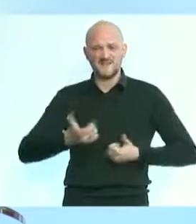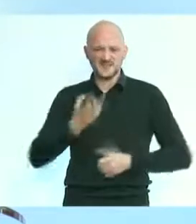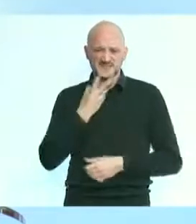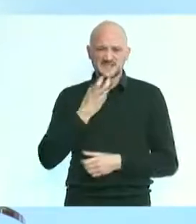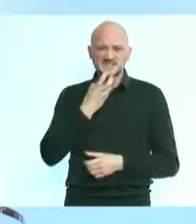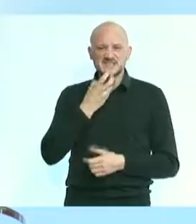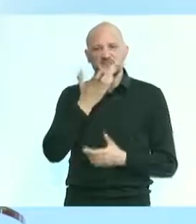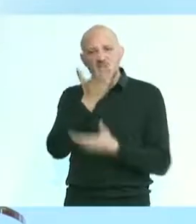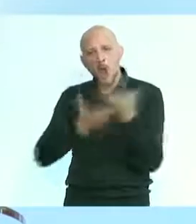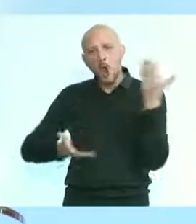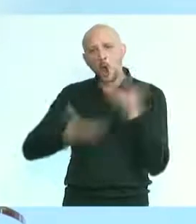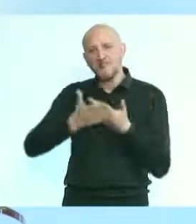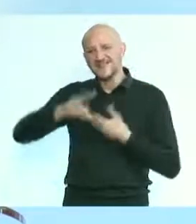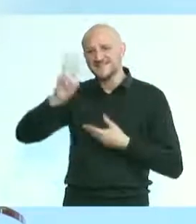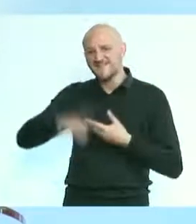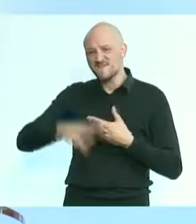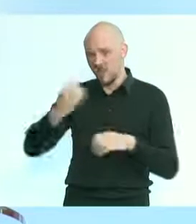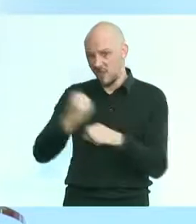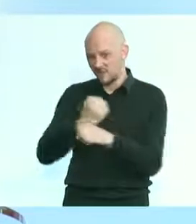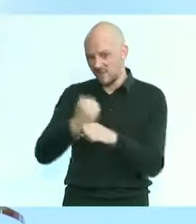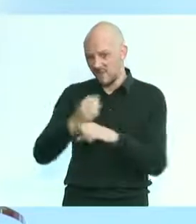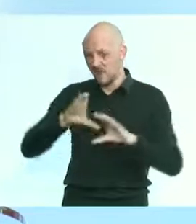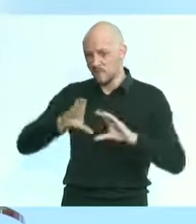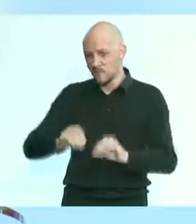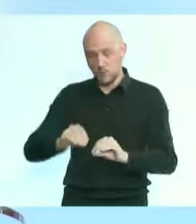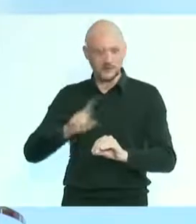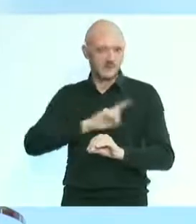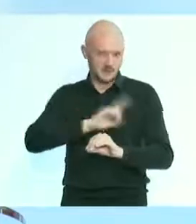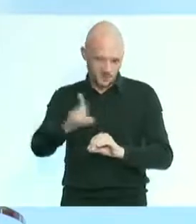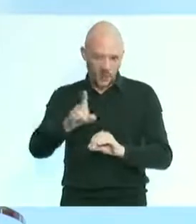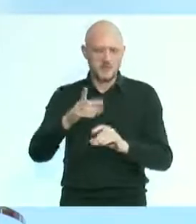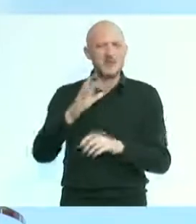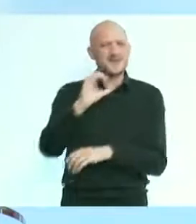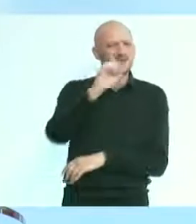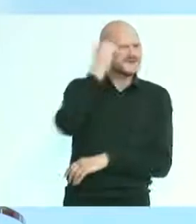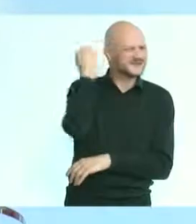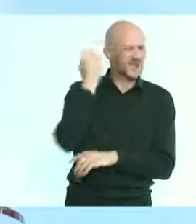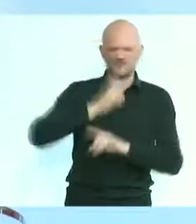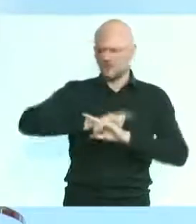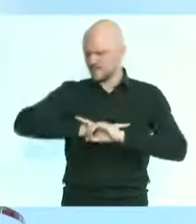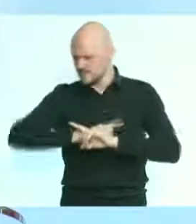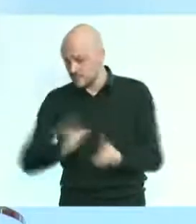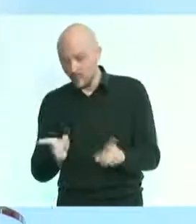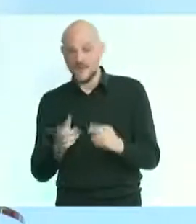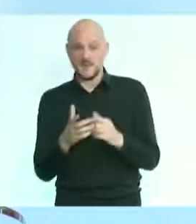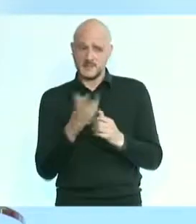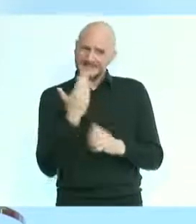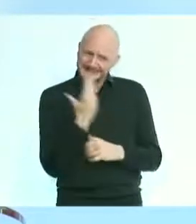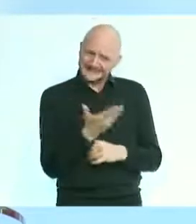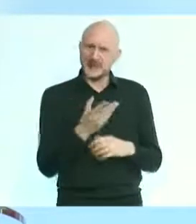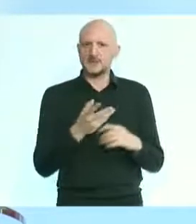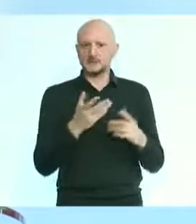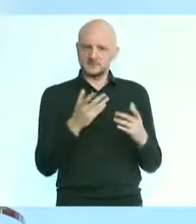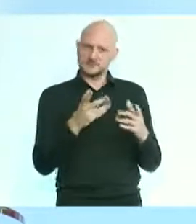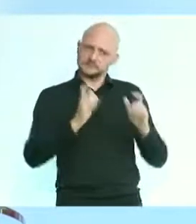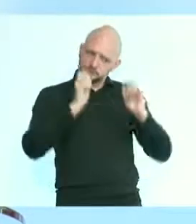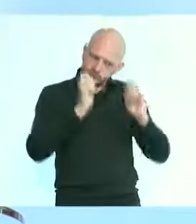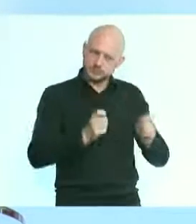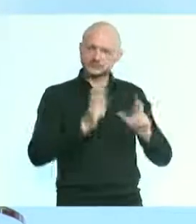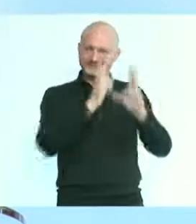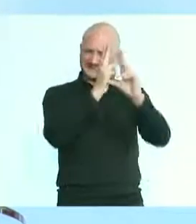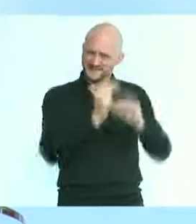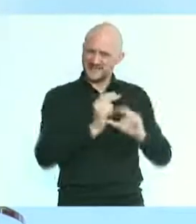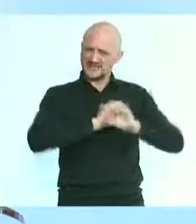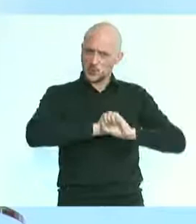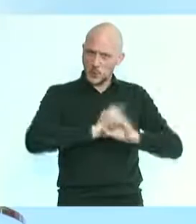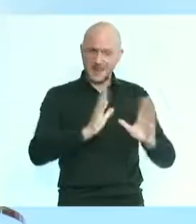ni un emploi, le service civique, ni un stage. C'est vraiment une mission d'engagement au service du collectif, de